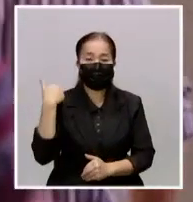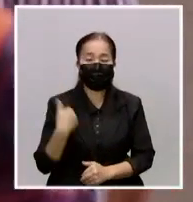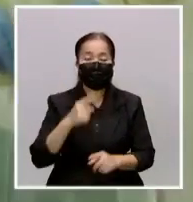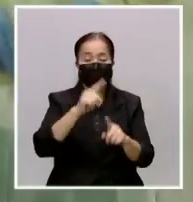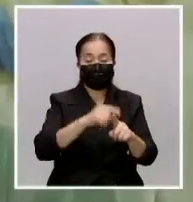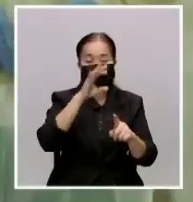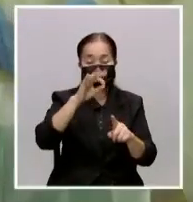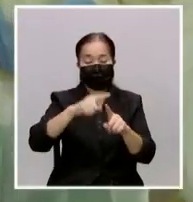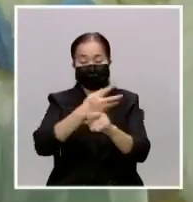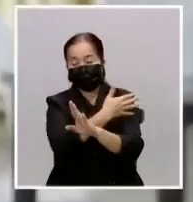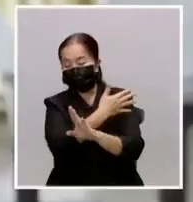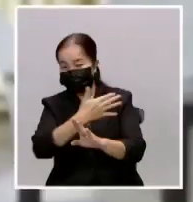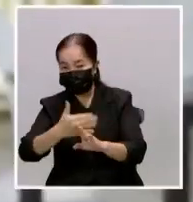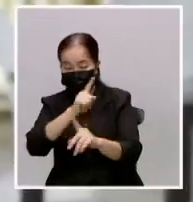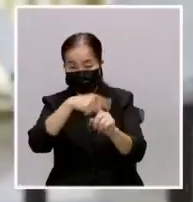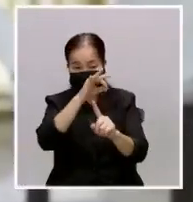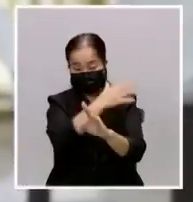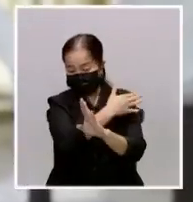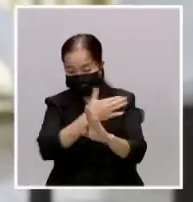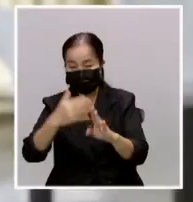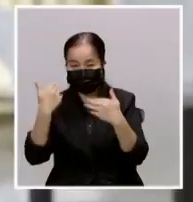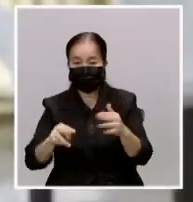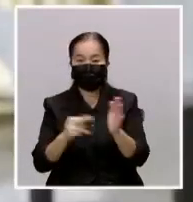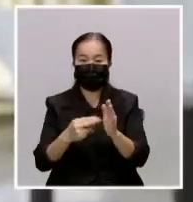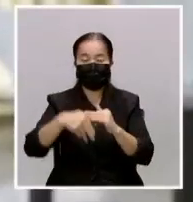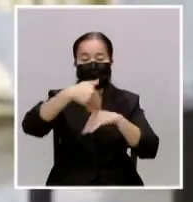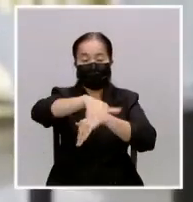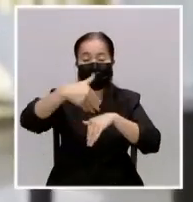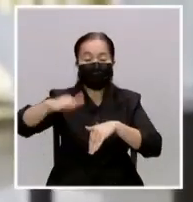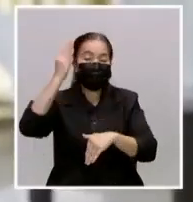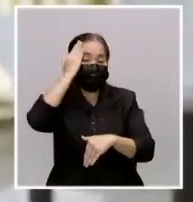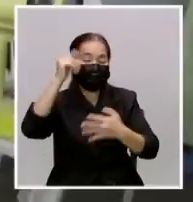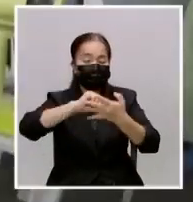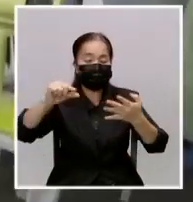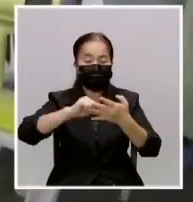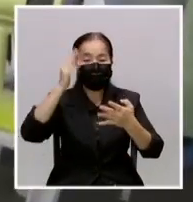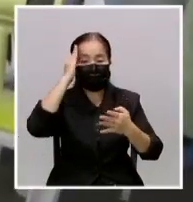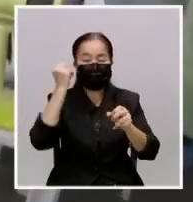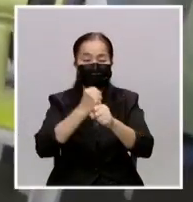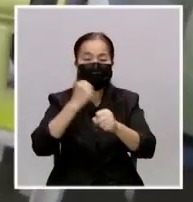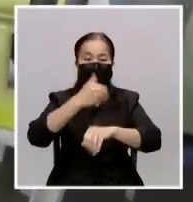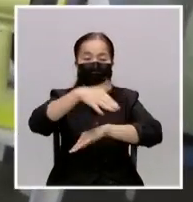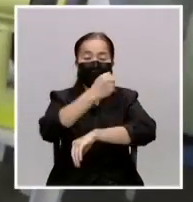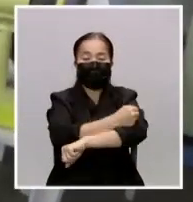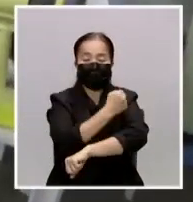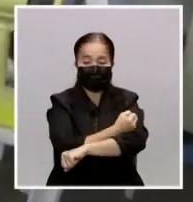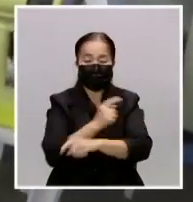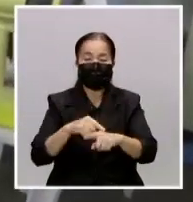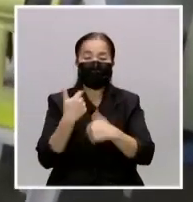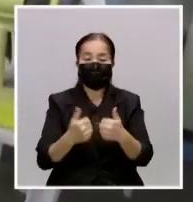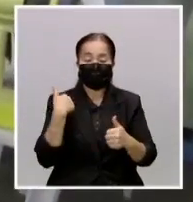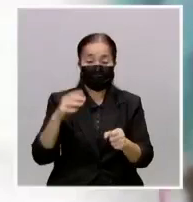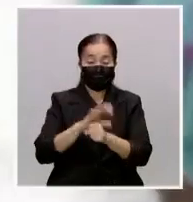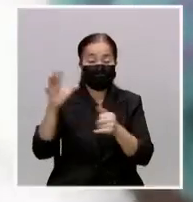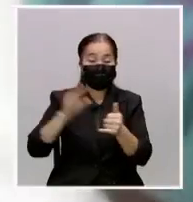กันยายนปีที่แล้วแล้วก็ยังเป็นการติดเชื้อนอกหอพักคนงานต่างชาติมากที่สุดในรอบ1ปีที่ผ่านมาเนี่ยผู้ติดเ